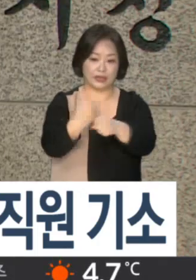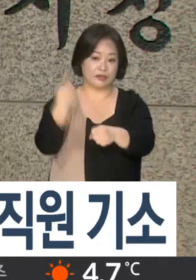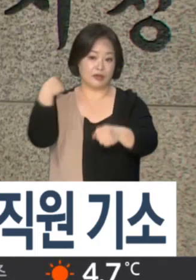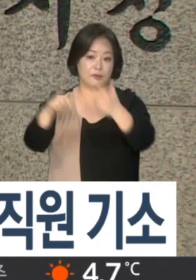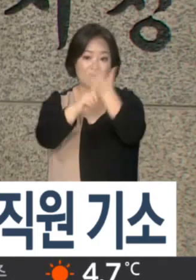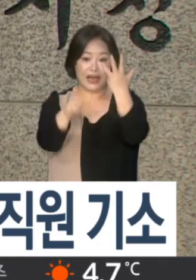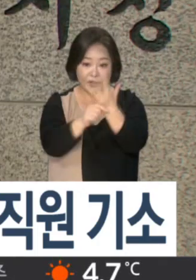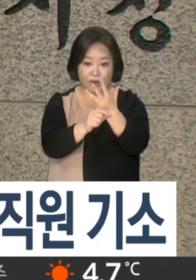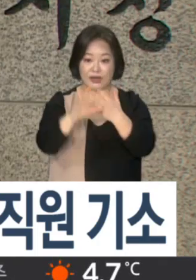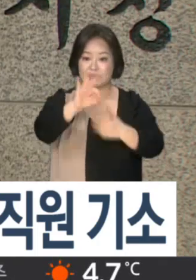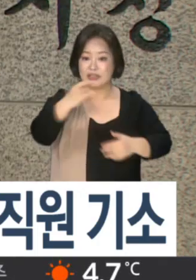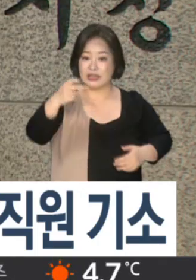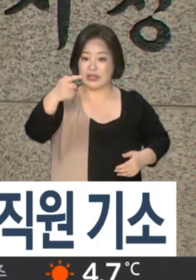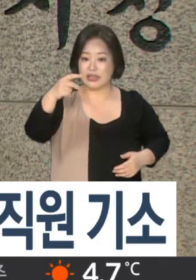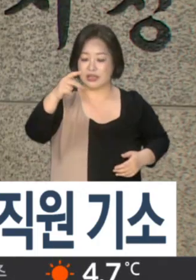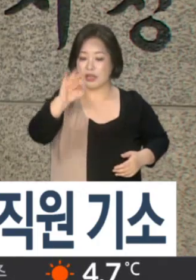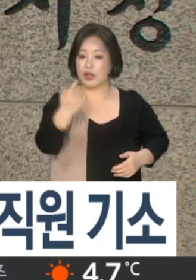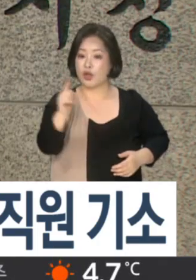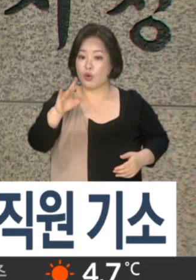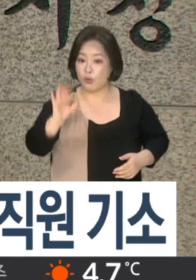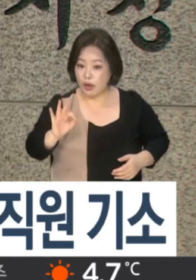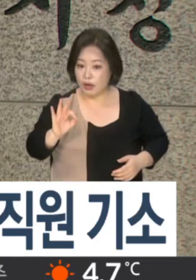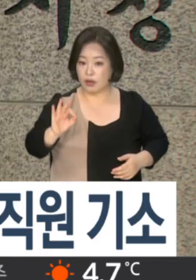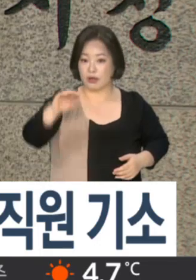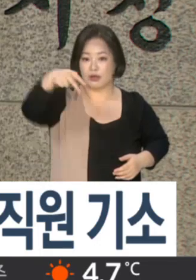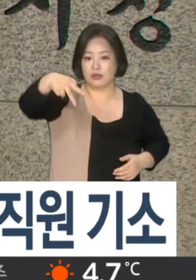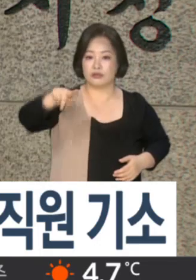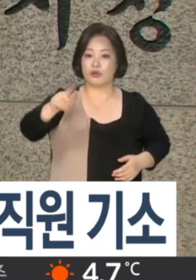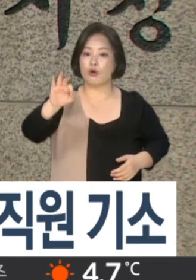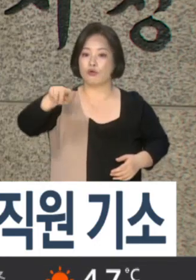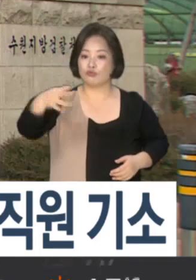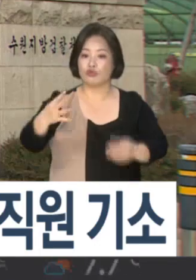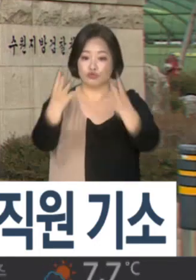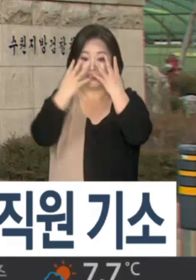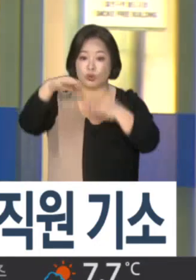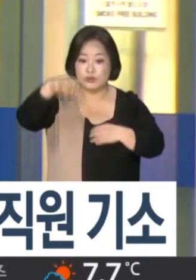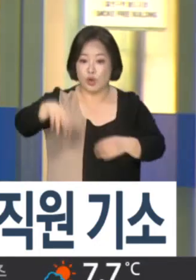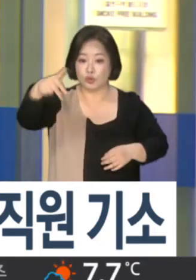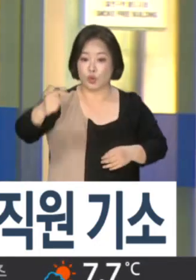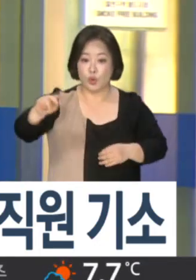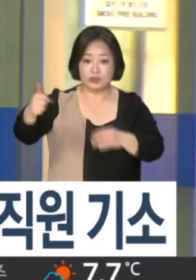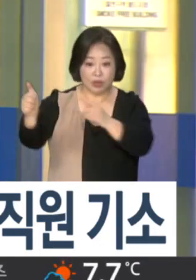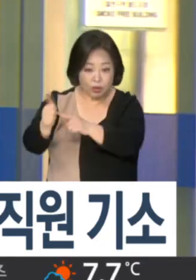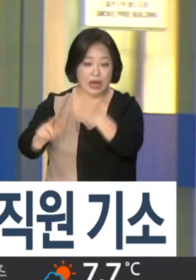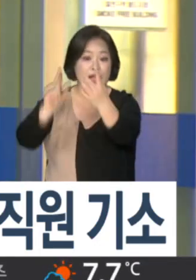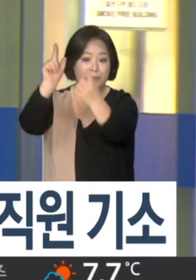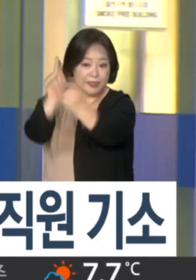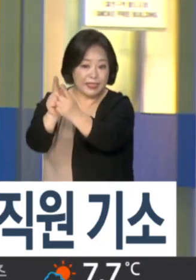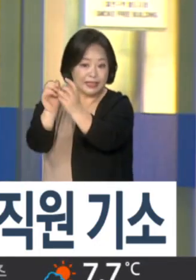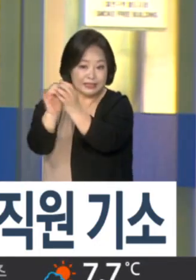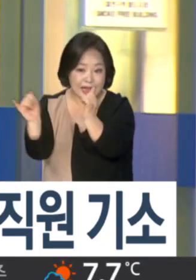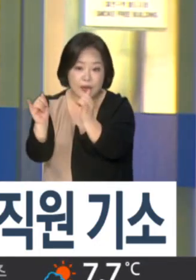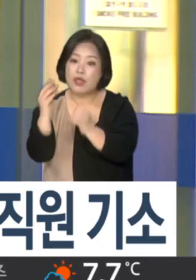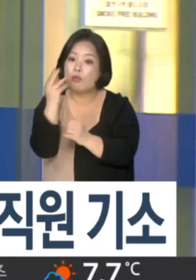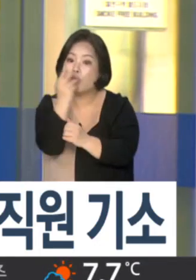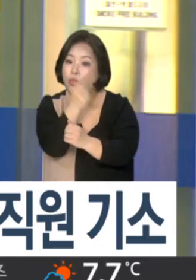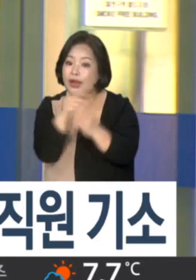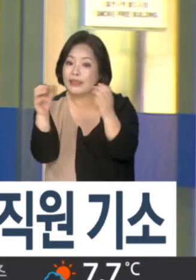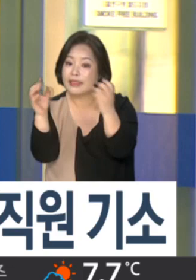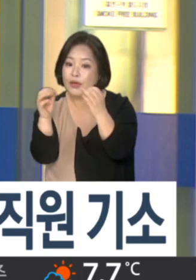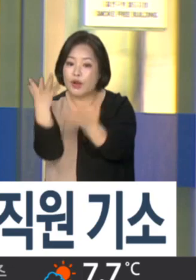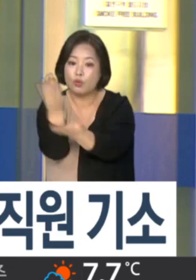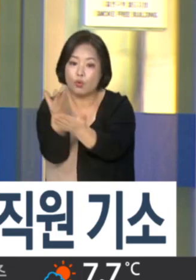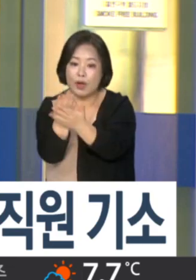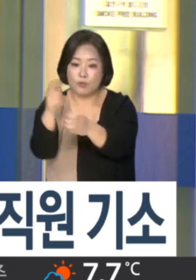경기 의왕시 서울 구치소에서 조선과 그의 지인이 만난 접견 장소의 녹음 기능이 켜진 스마트워치를 일부러 두고